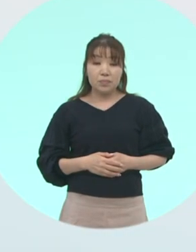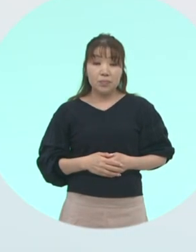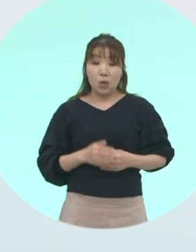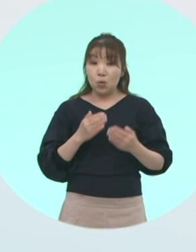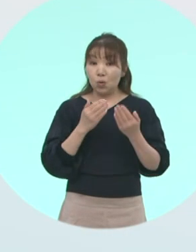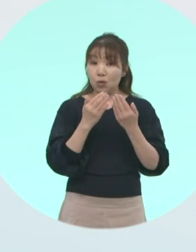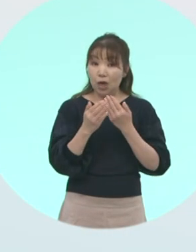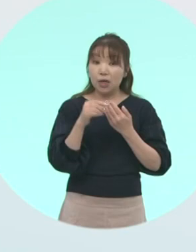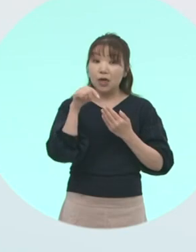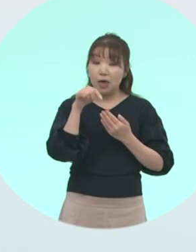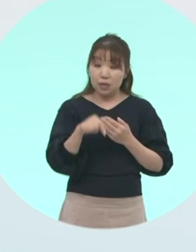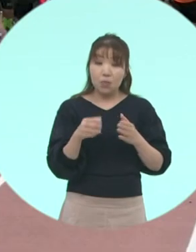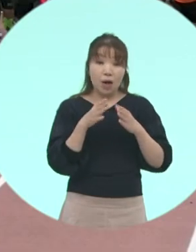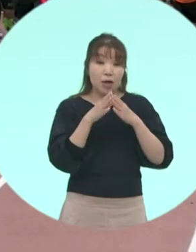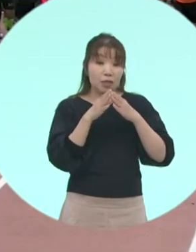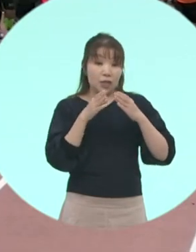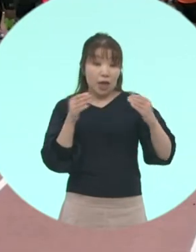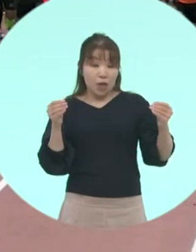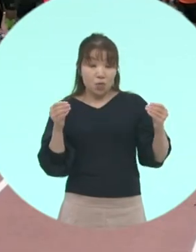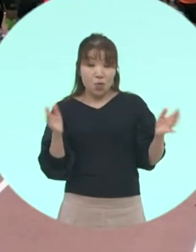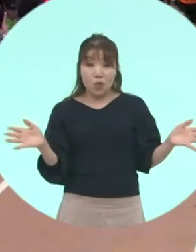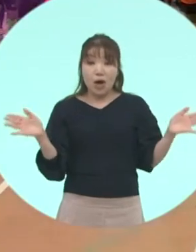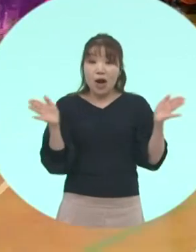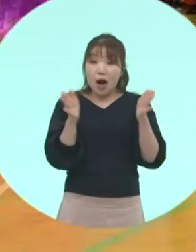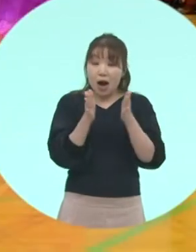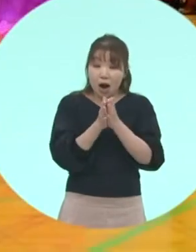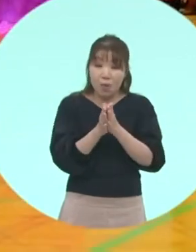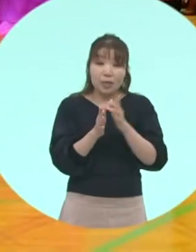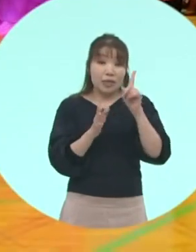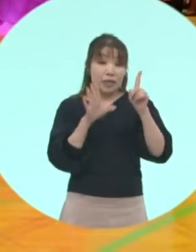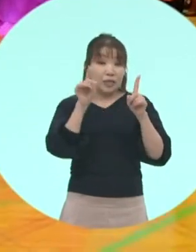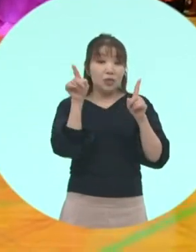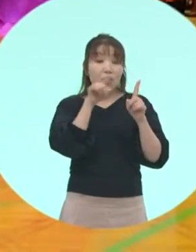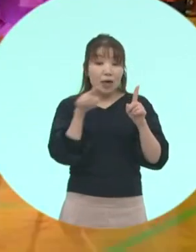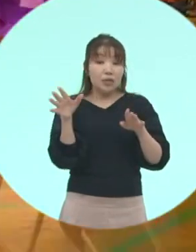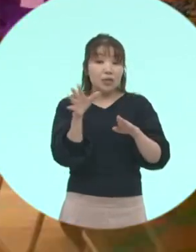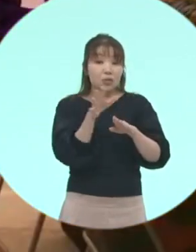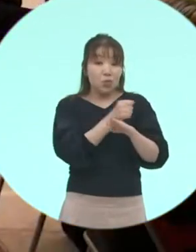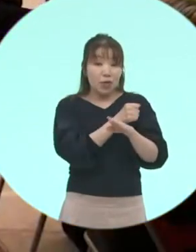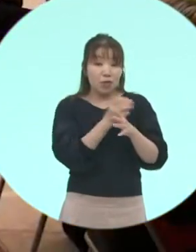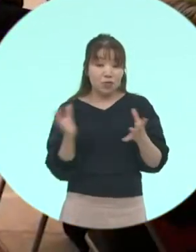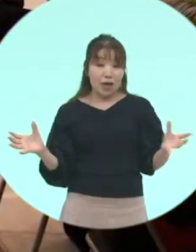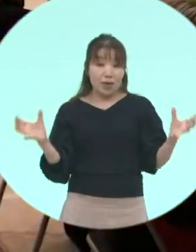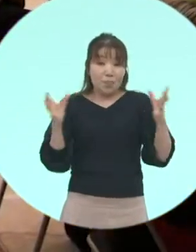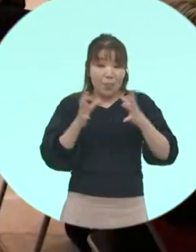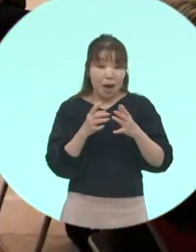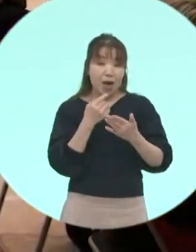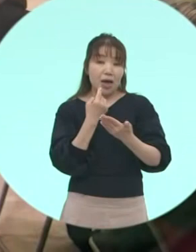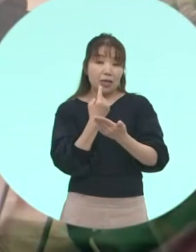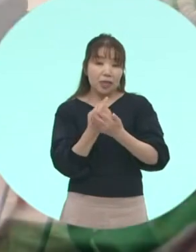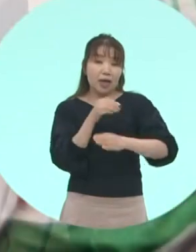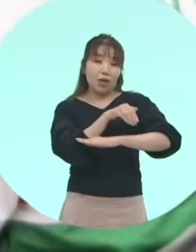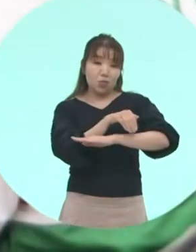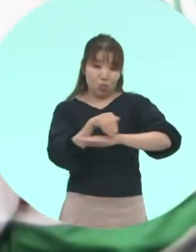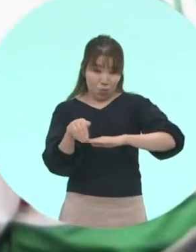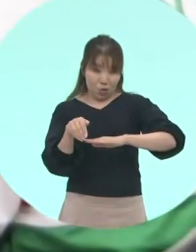年輪ピック岐阜は全国から総勢1万人の選手団が参加する予定でした